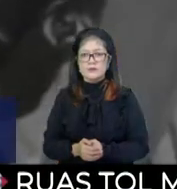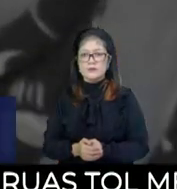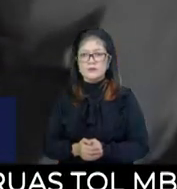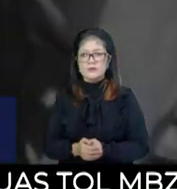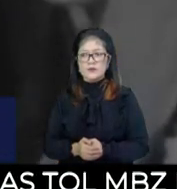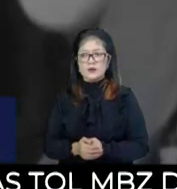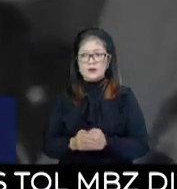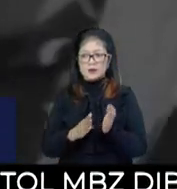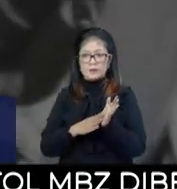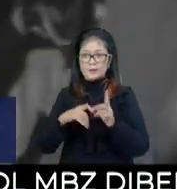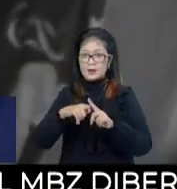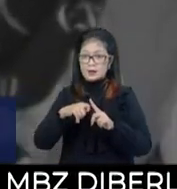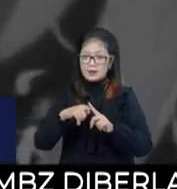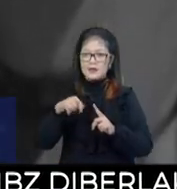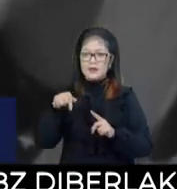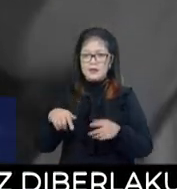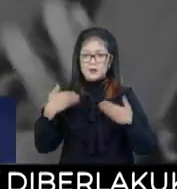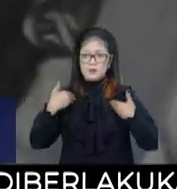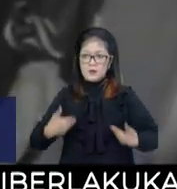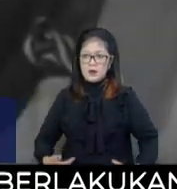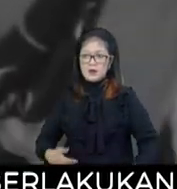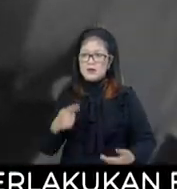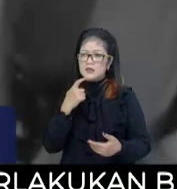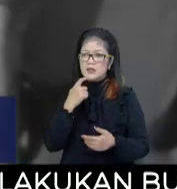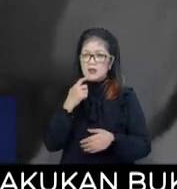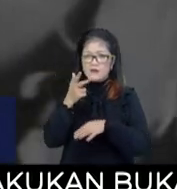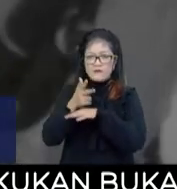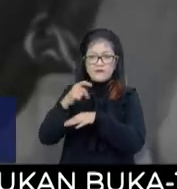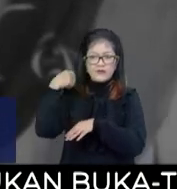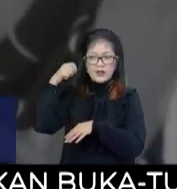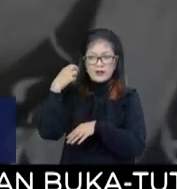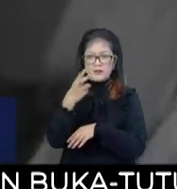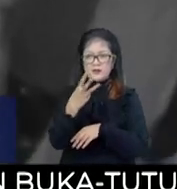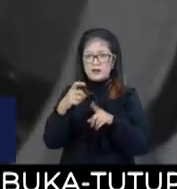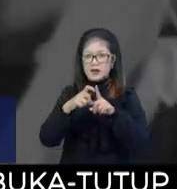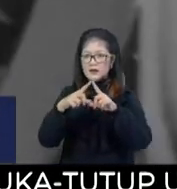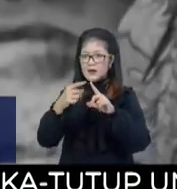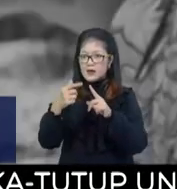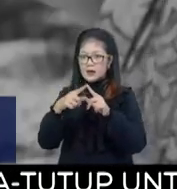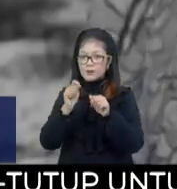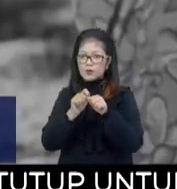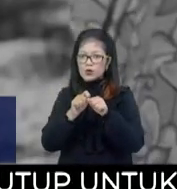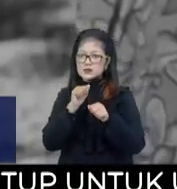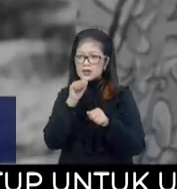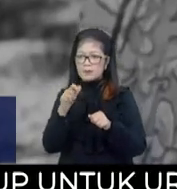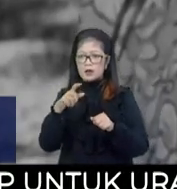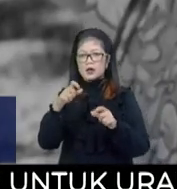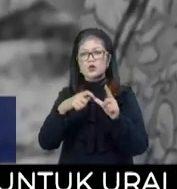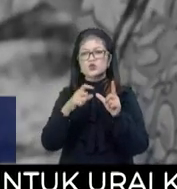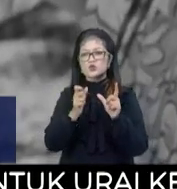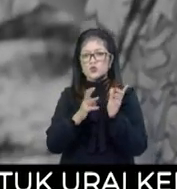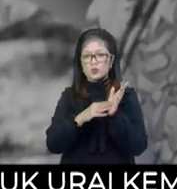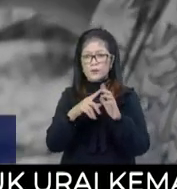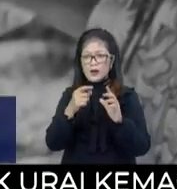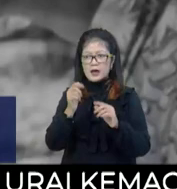Mieke Wijaya dikenal berkat perannya di film Tiga Dara garapan sutradara Usmar Ismail. Film komedi musikal pada tahun 1956